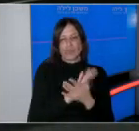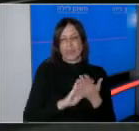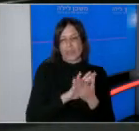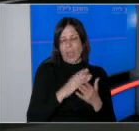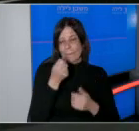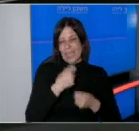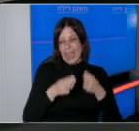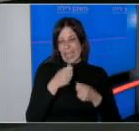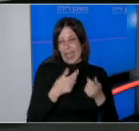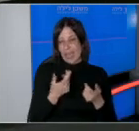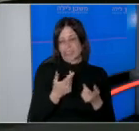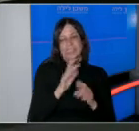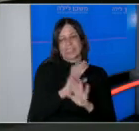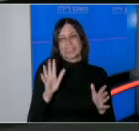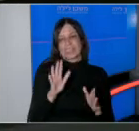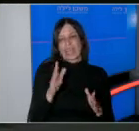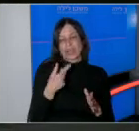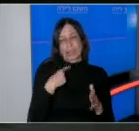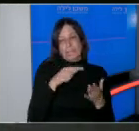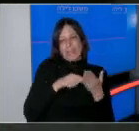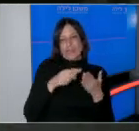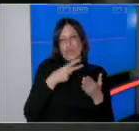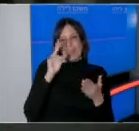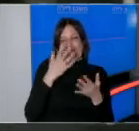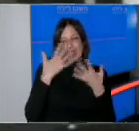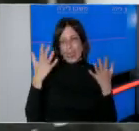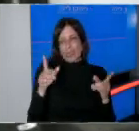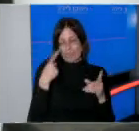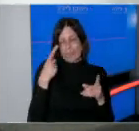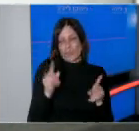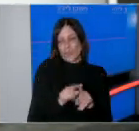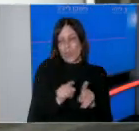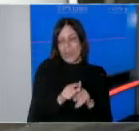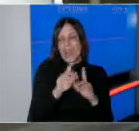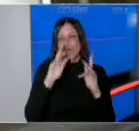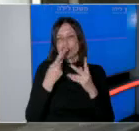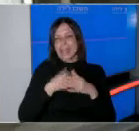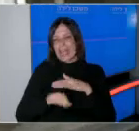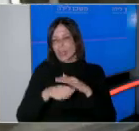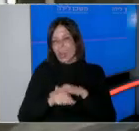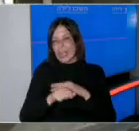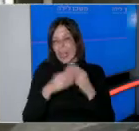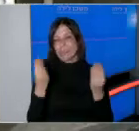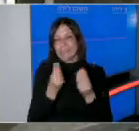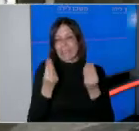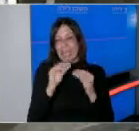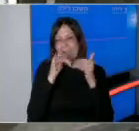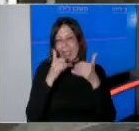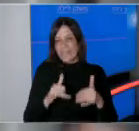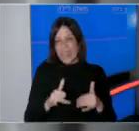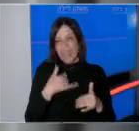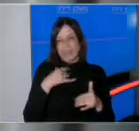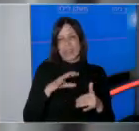רק הכניס אותנו לאוברדרפט יותר גדול. אתה יודע למה זה דומה? לקבוצת כדורגל במשחק גביע, שמגלה